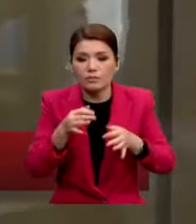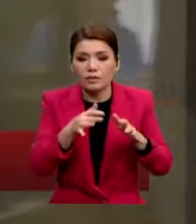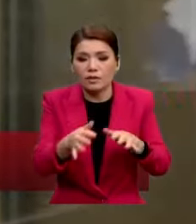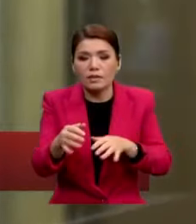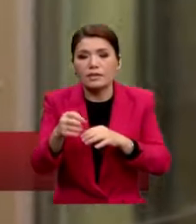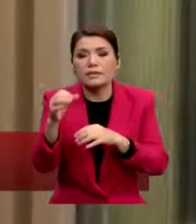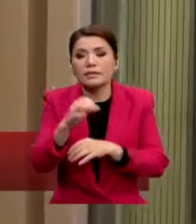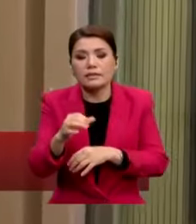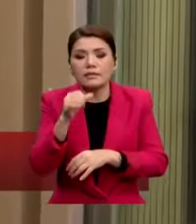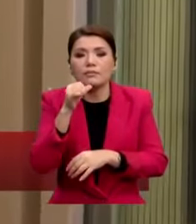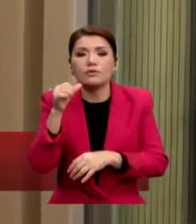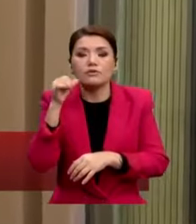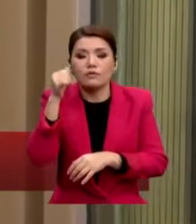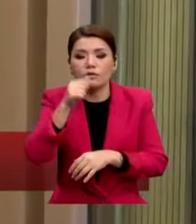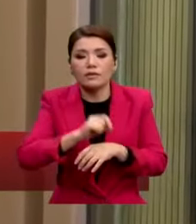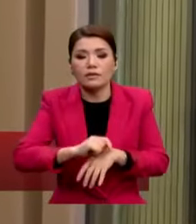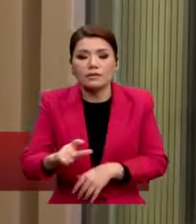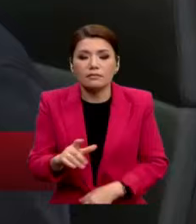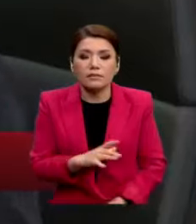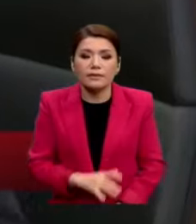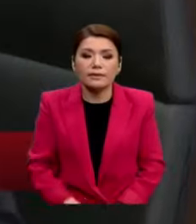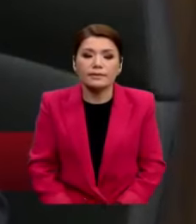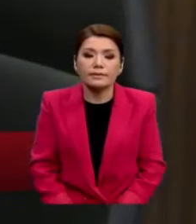с сентября прошлого года.